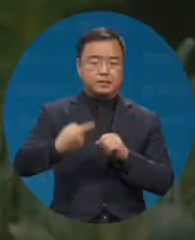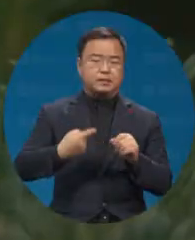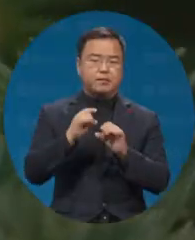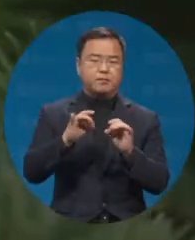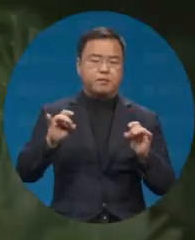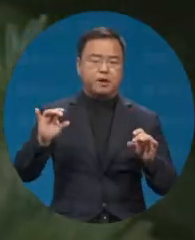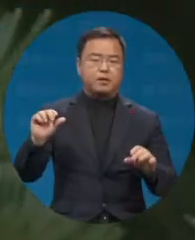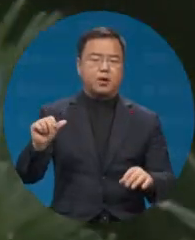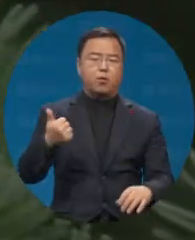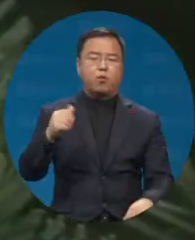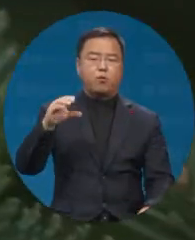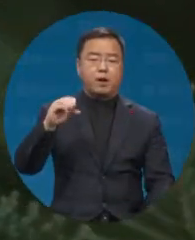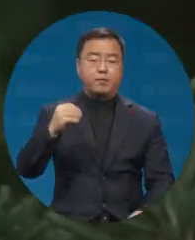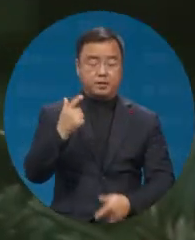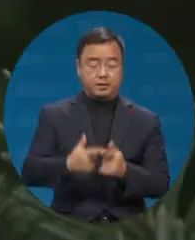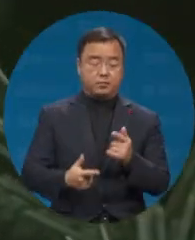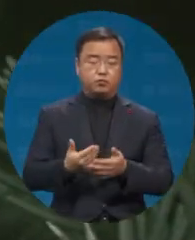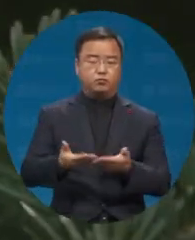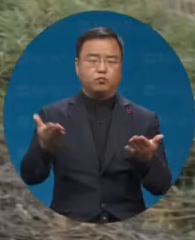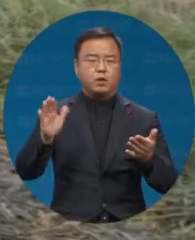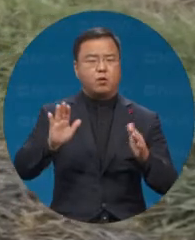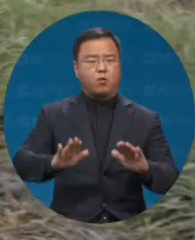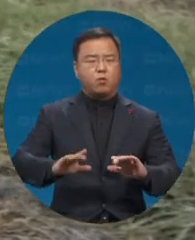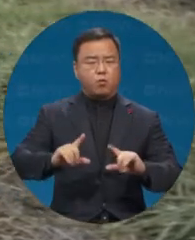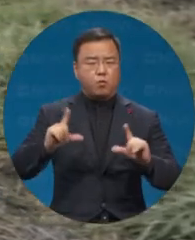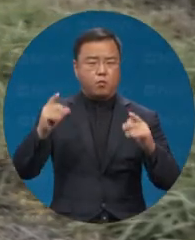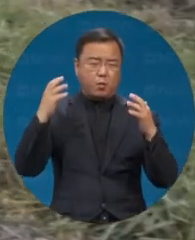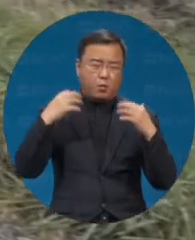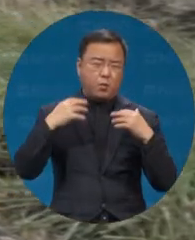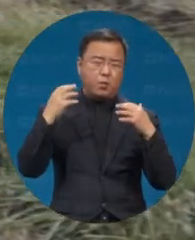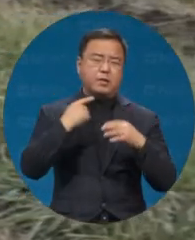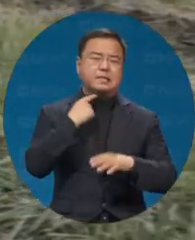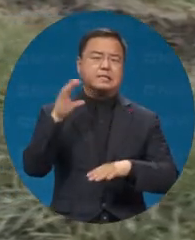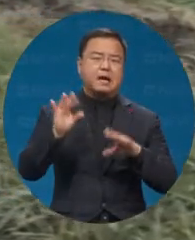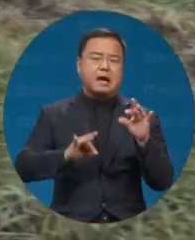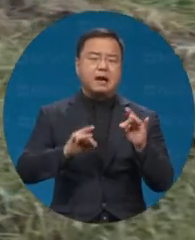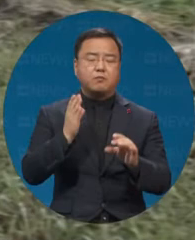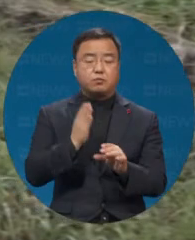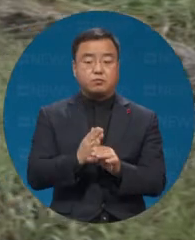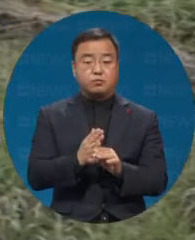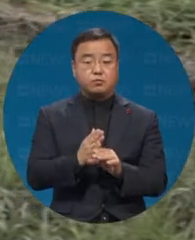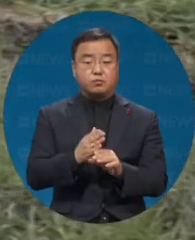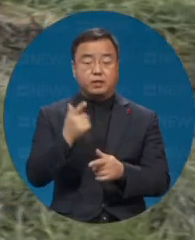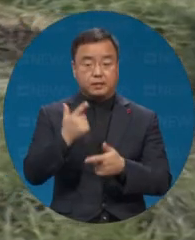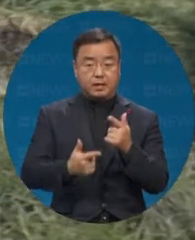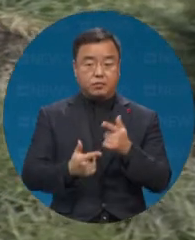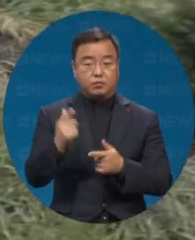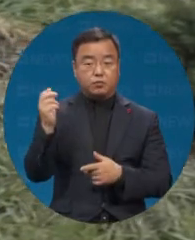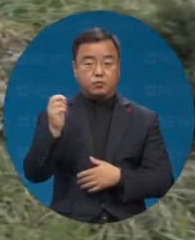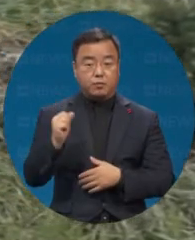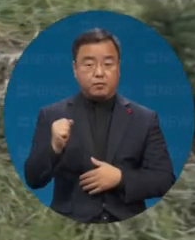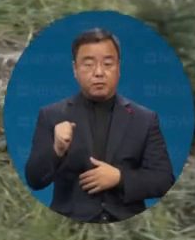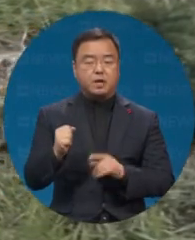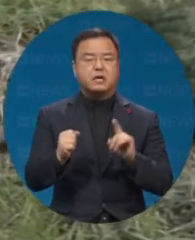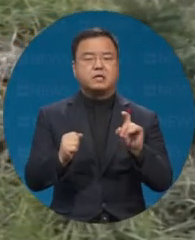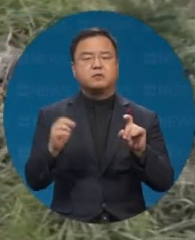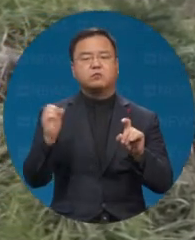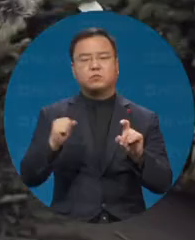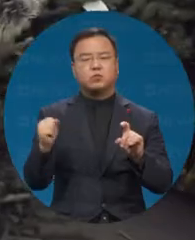공급하는데 올해는 폭염과 가뭄 등 극심한 기후 변화로 인해 생산되는 나무의 10%가 손상됐습니다.